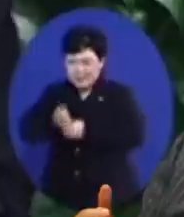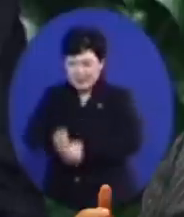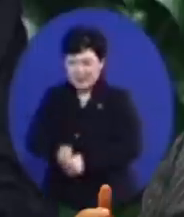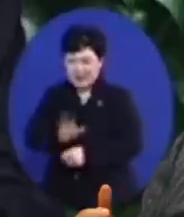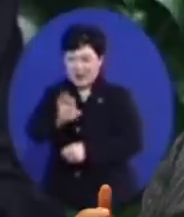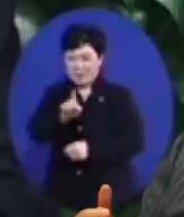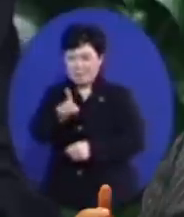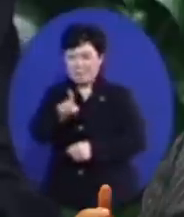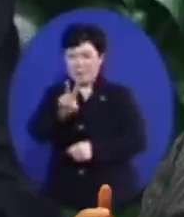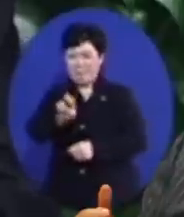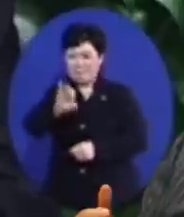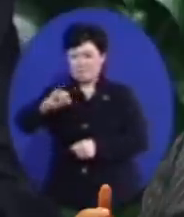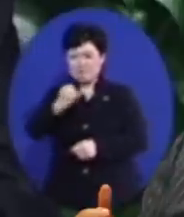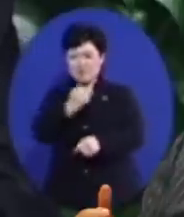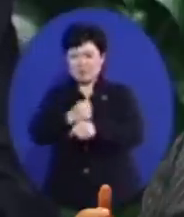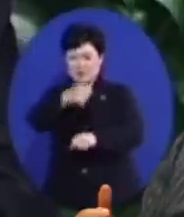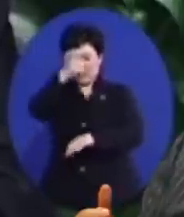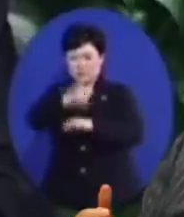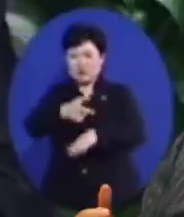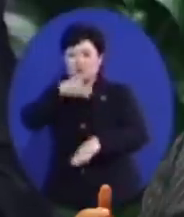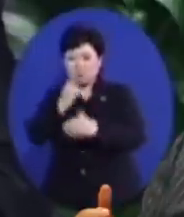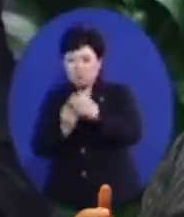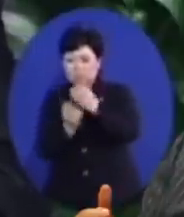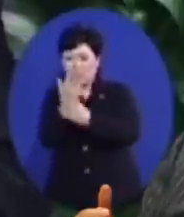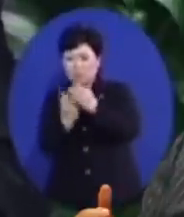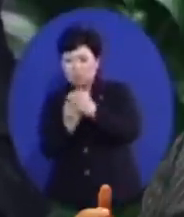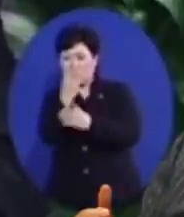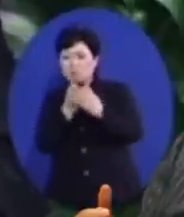물이 푹푹푹 쏟아지는 것입니다.